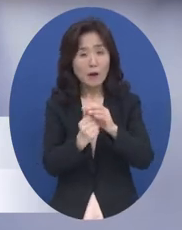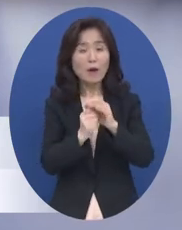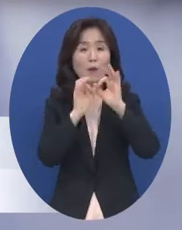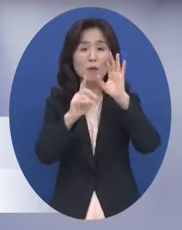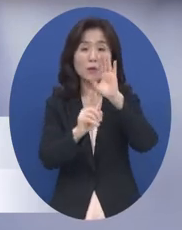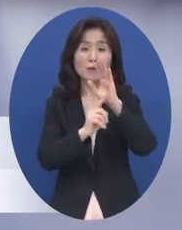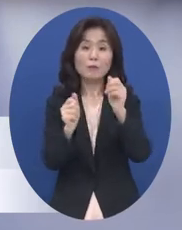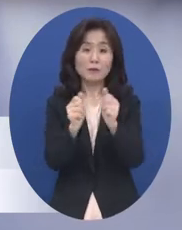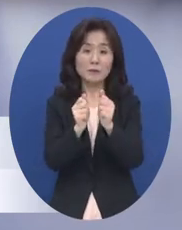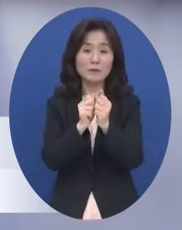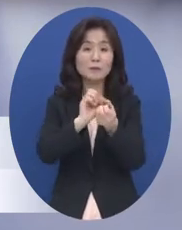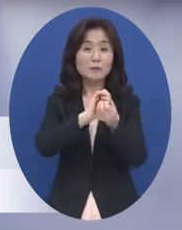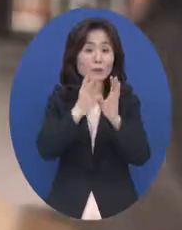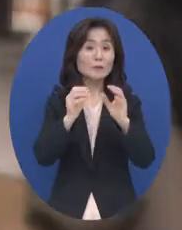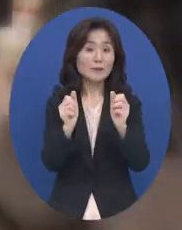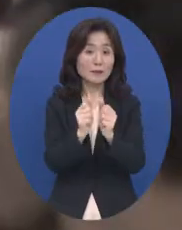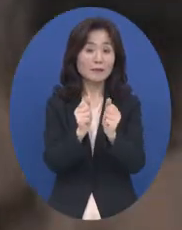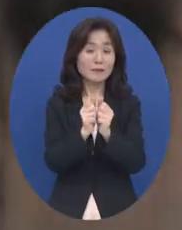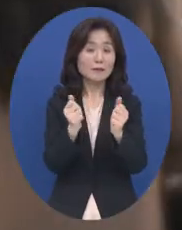기자가 만나봤습니다.